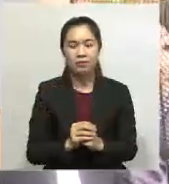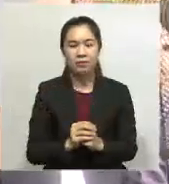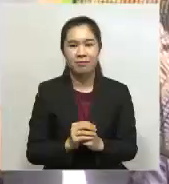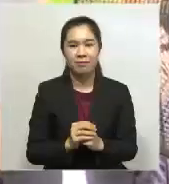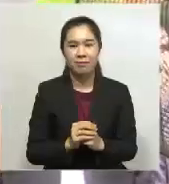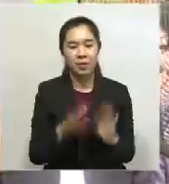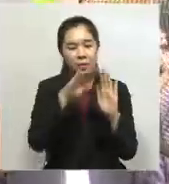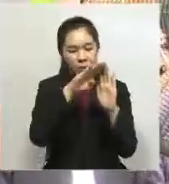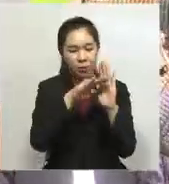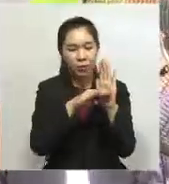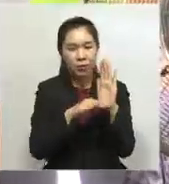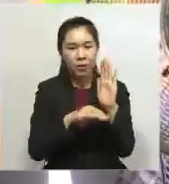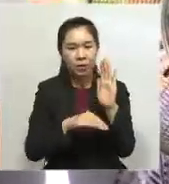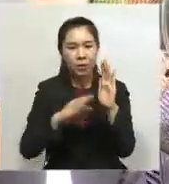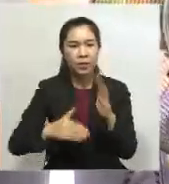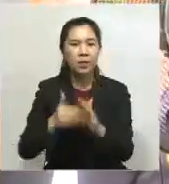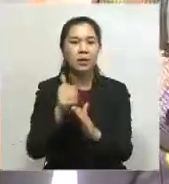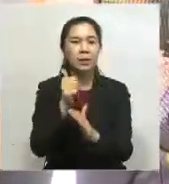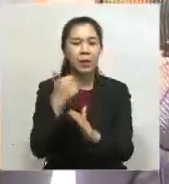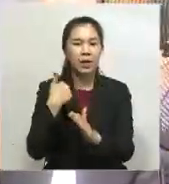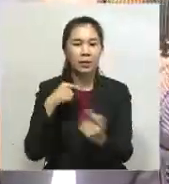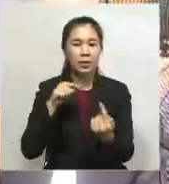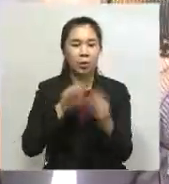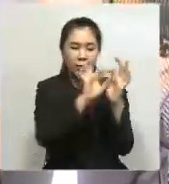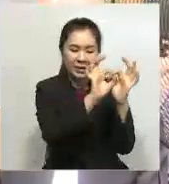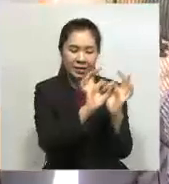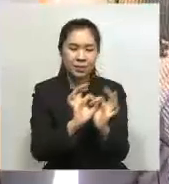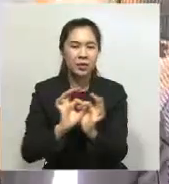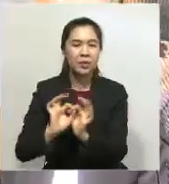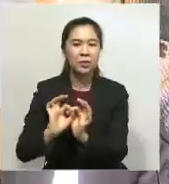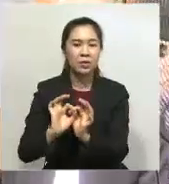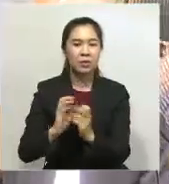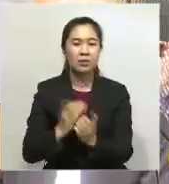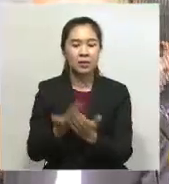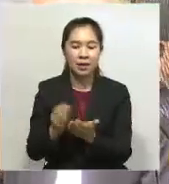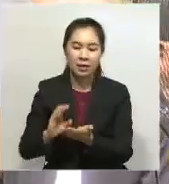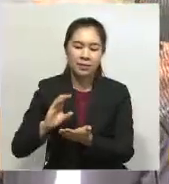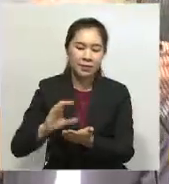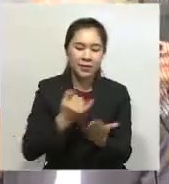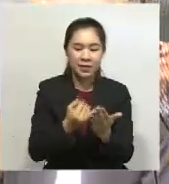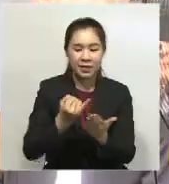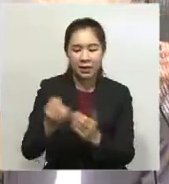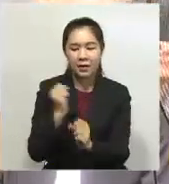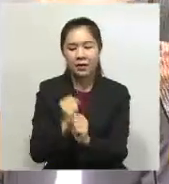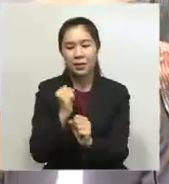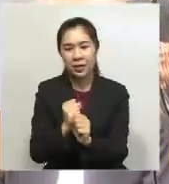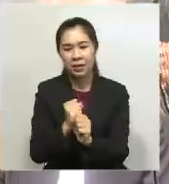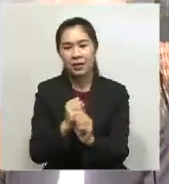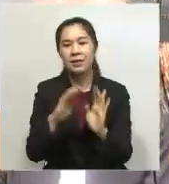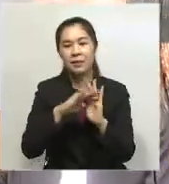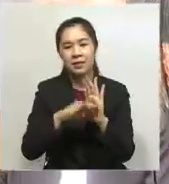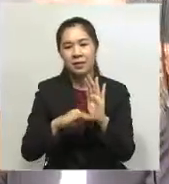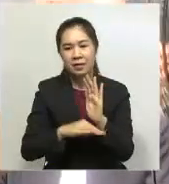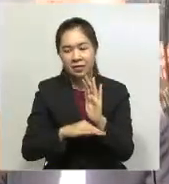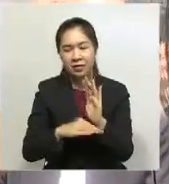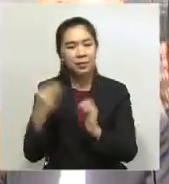ามมานี่แหละคือผมอยากใช้คำว่านี่คือความเชื่อมโยงในเรื่องการใช้จ่ายงบประมาณในการทำงานฟังก์ชันคืองบงานร